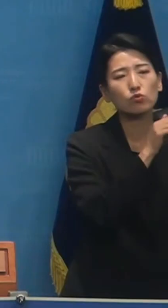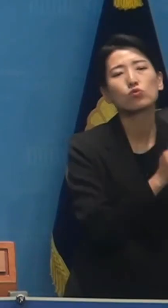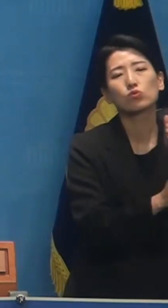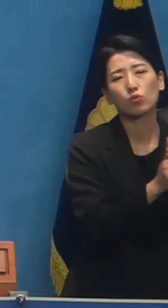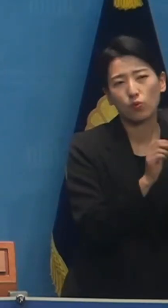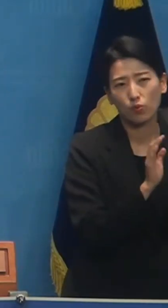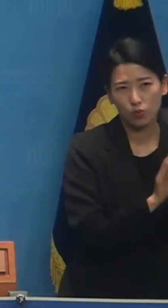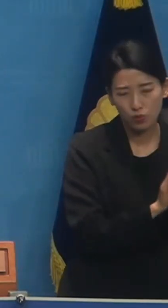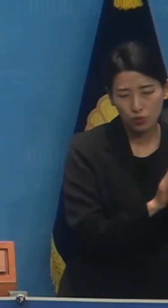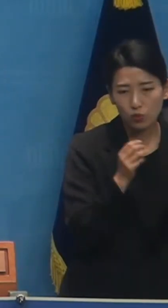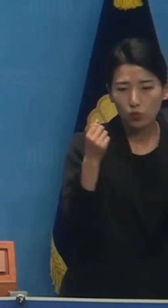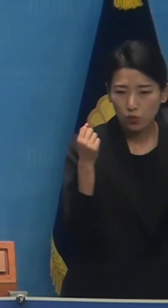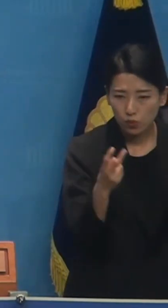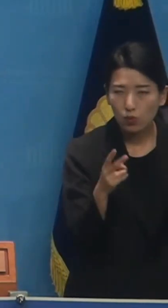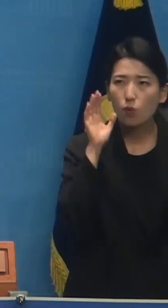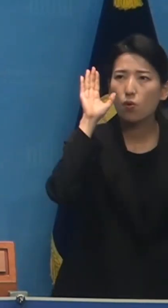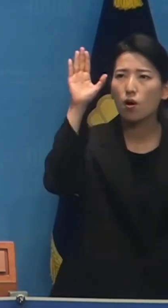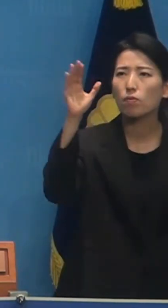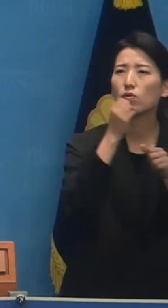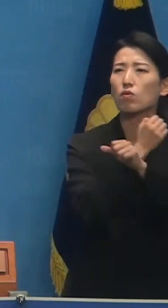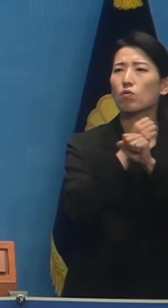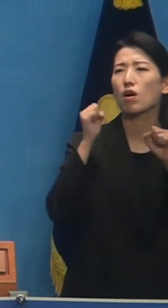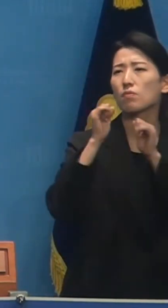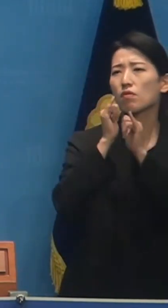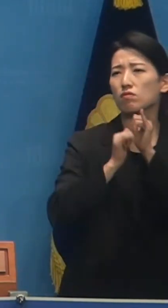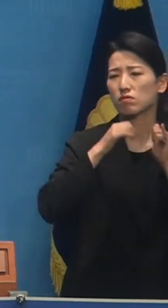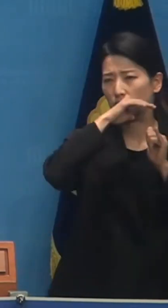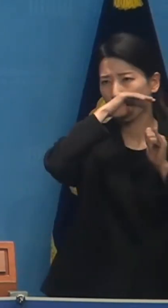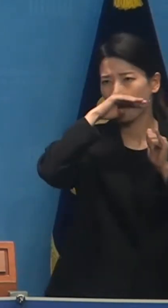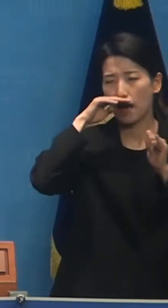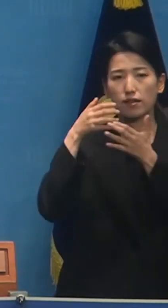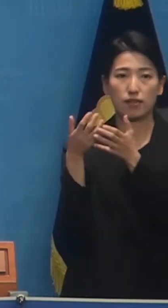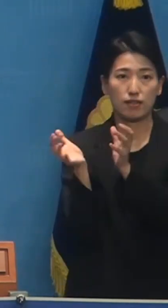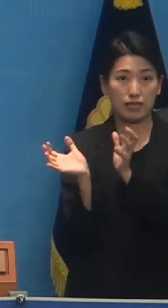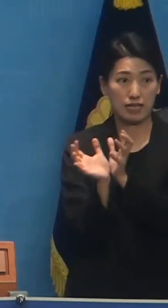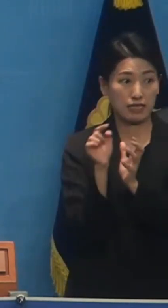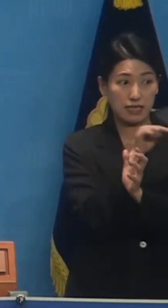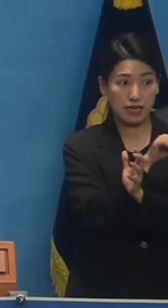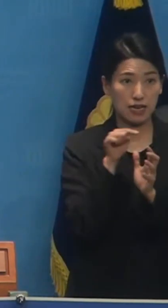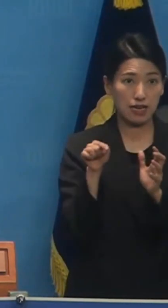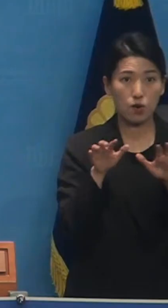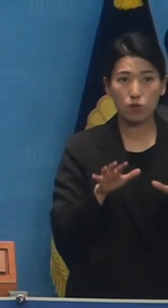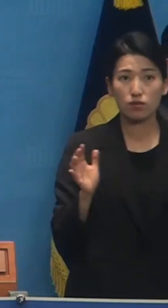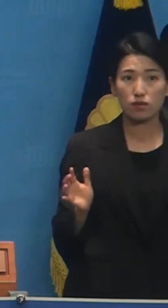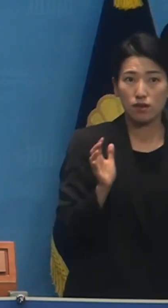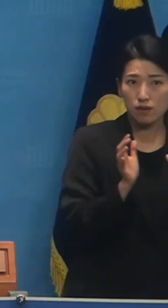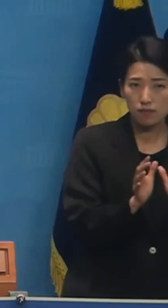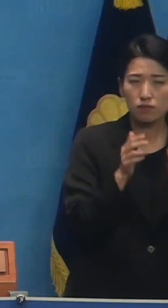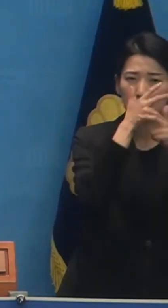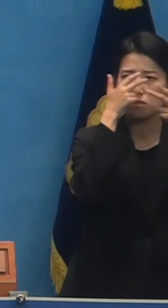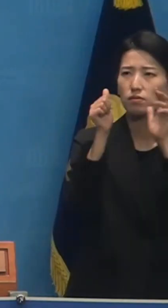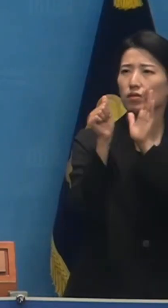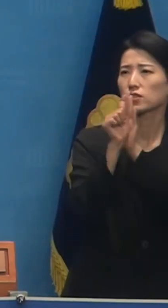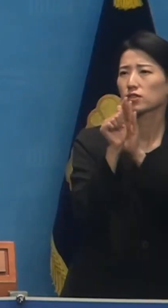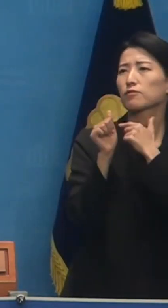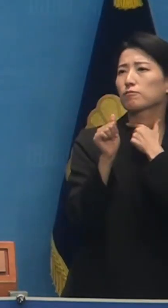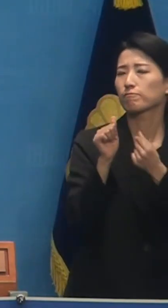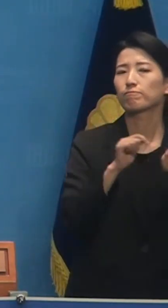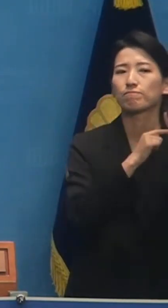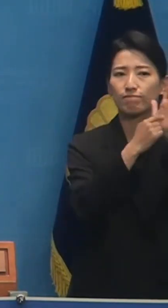정립을 염원하는 단체장분들을 모시고 이재명 후보 지지 선언을